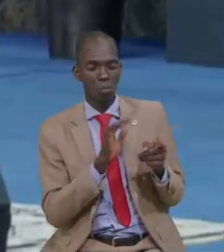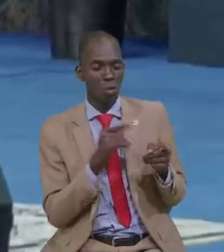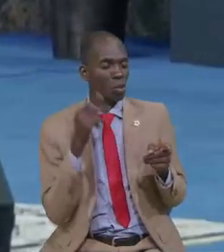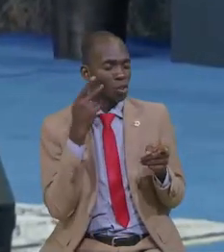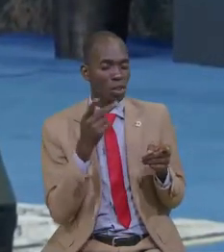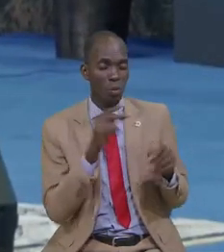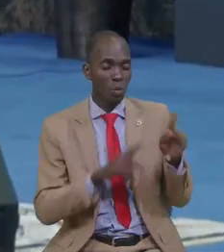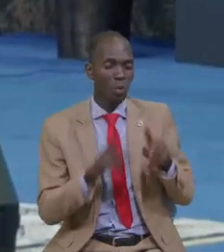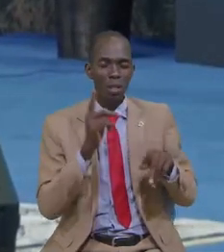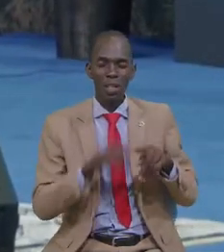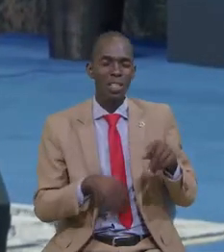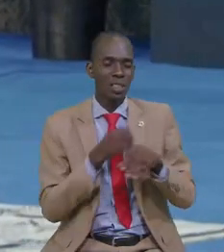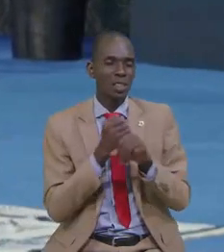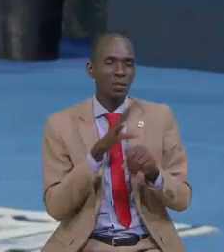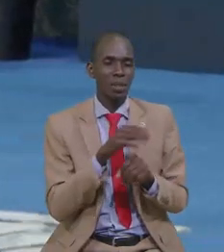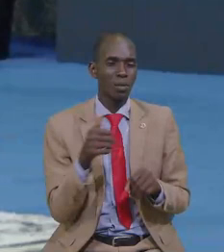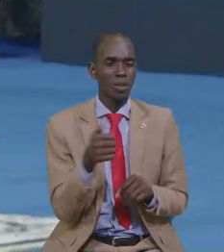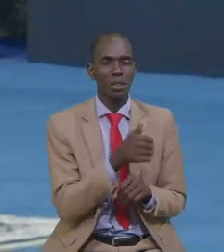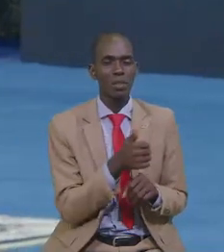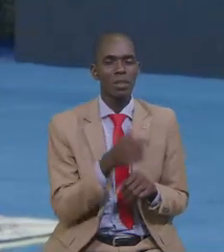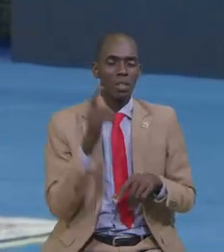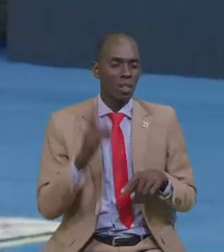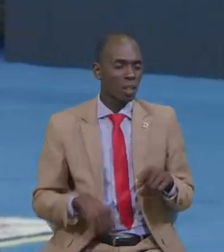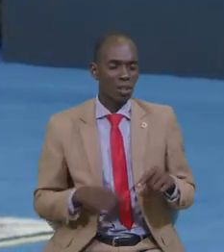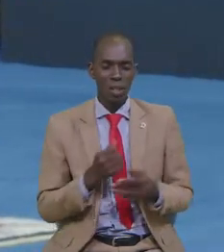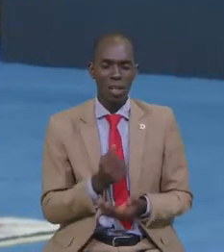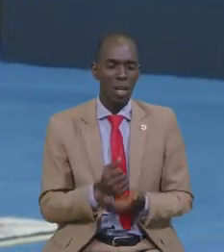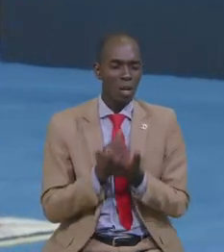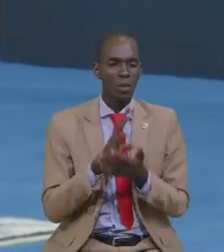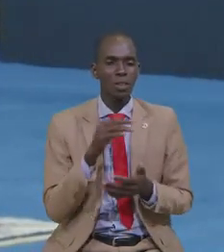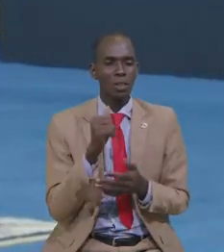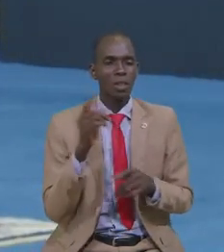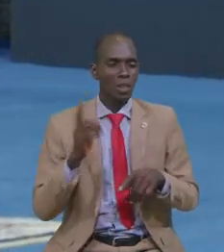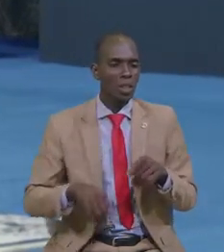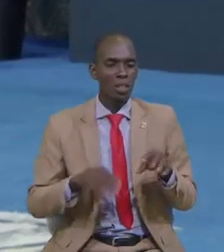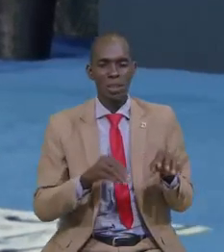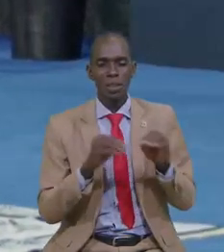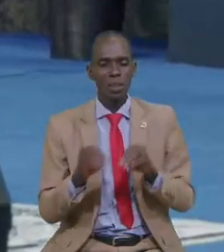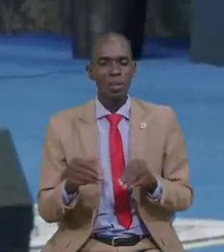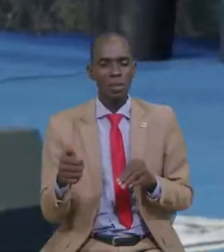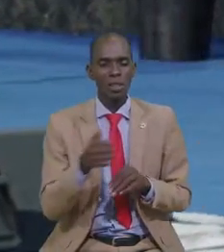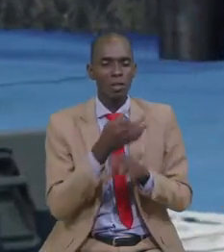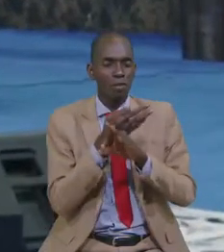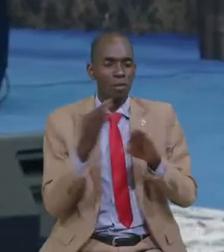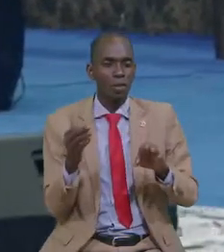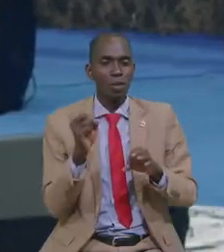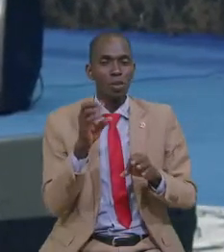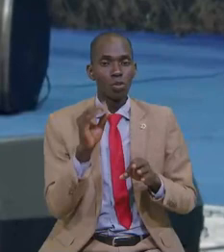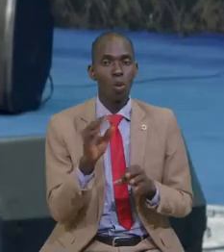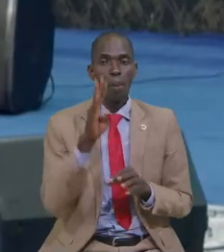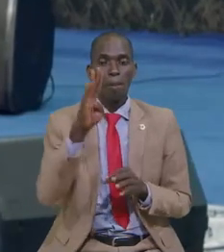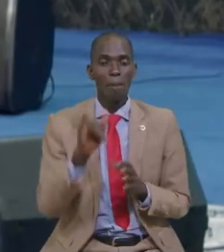Il ne peut pas se sauver, il ne peut pas se secourir, il ne peut pas s'affranchir.